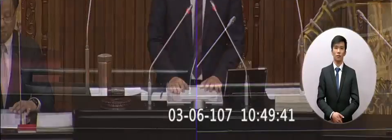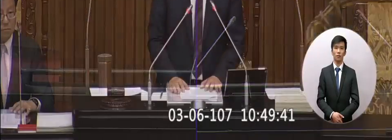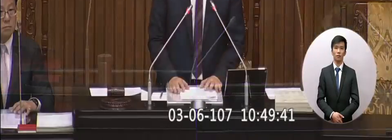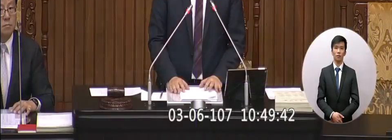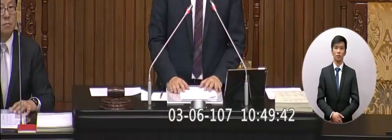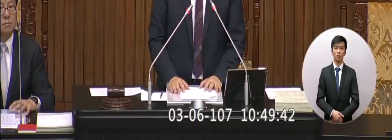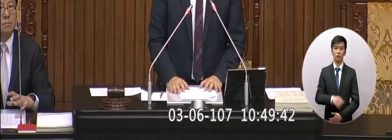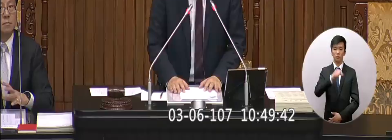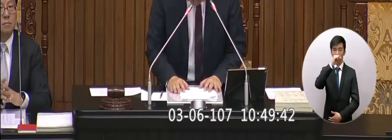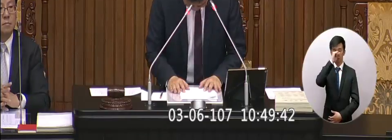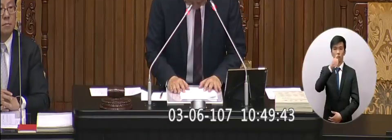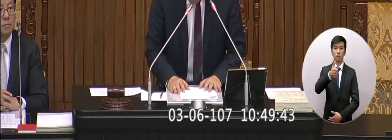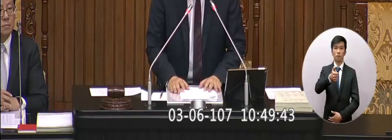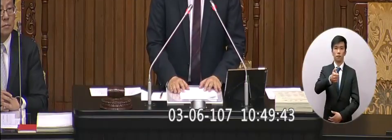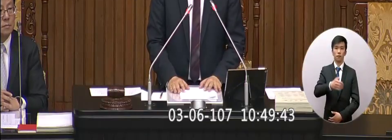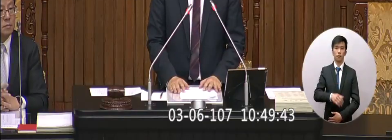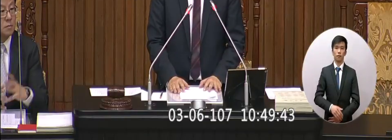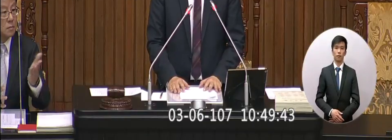好，谢谢。